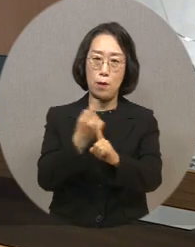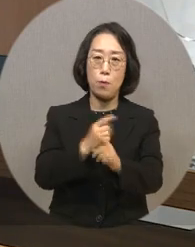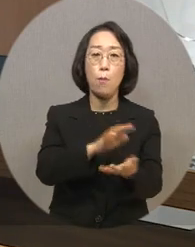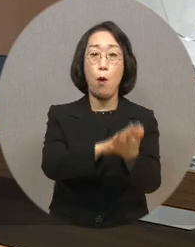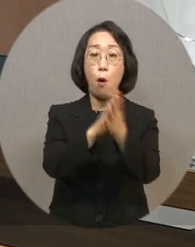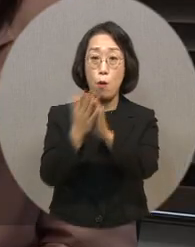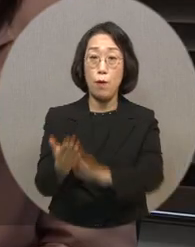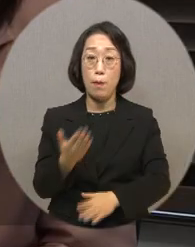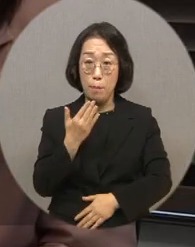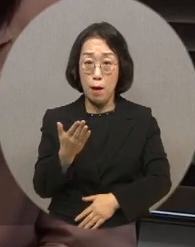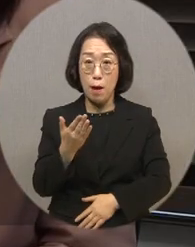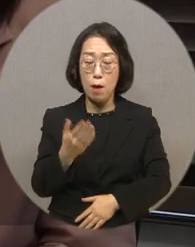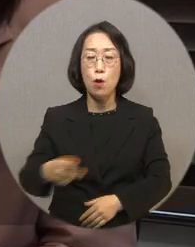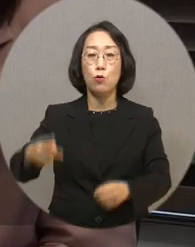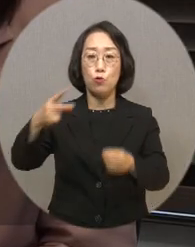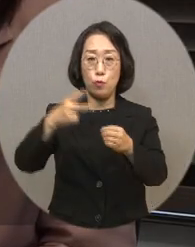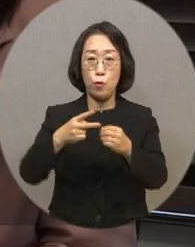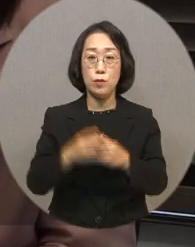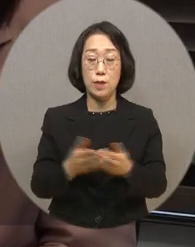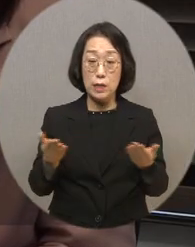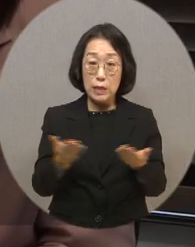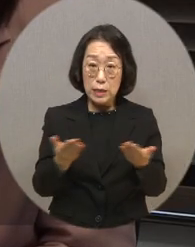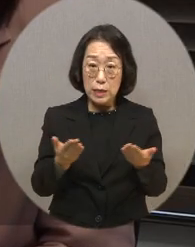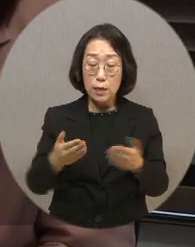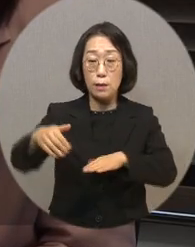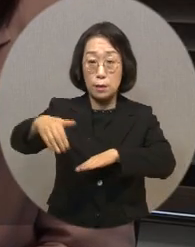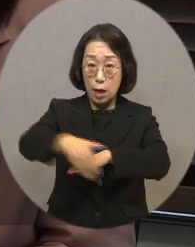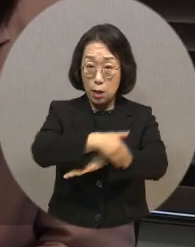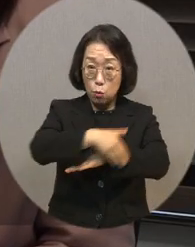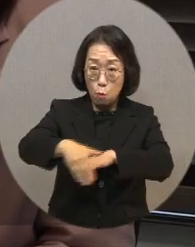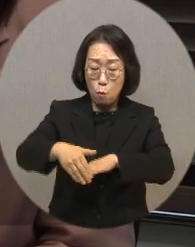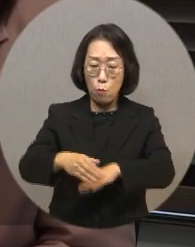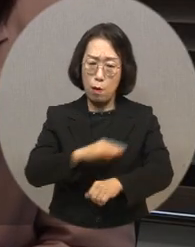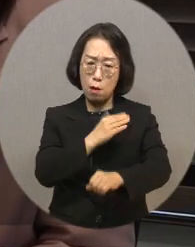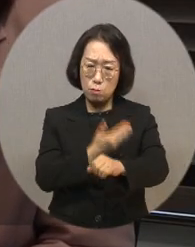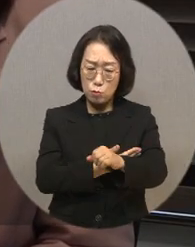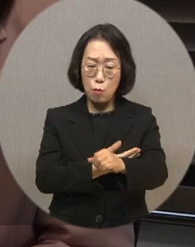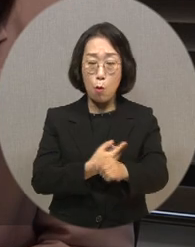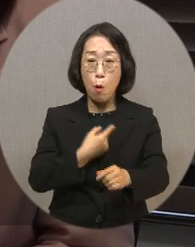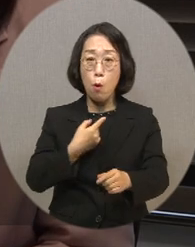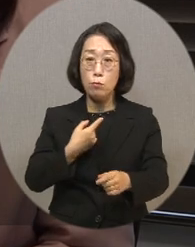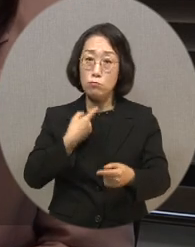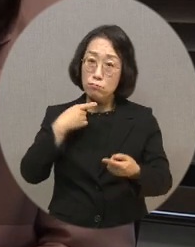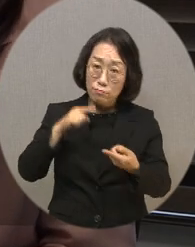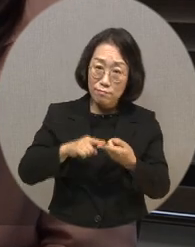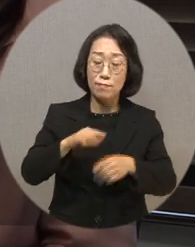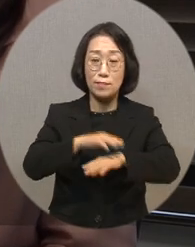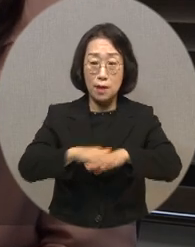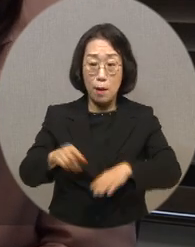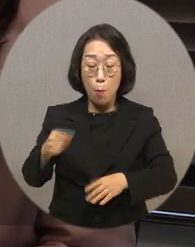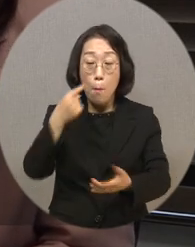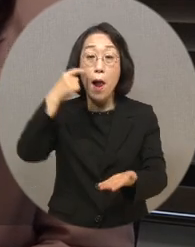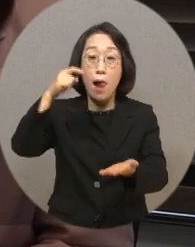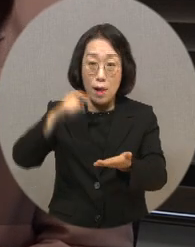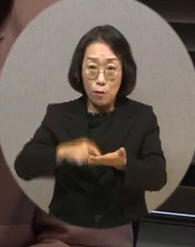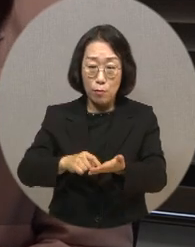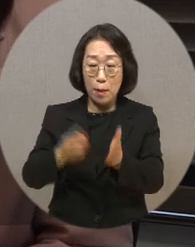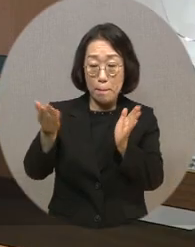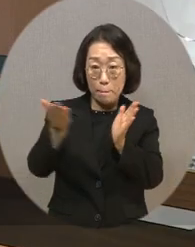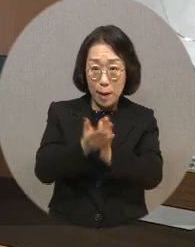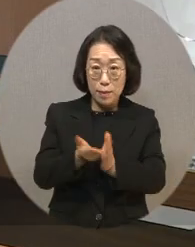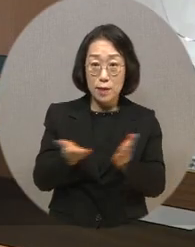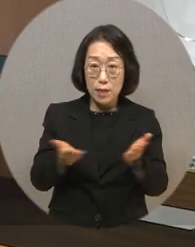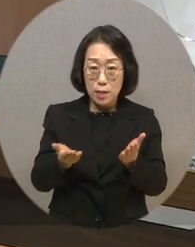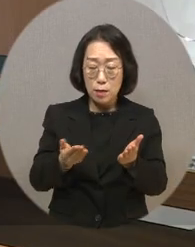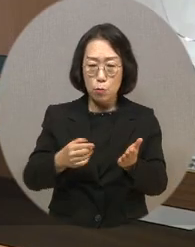같고요. 두 번째로는 직업생활을 통해서 자신의 능력과 적성을 발견하고 자연스럽게 이에 맞는 직업을